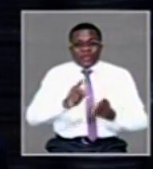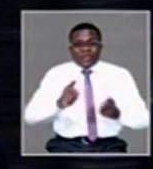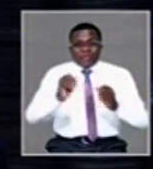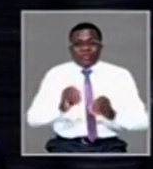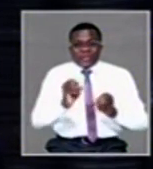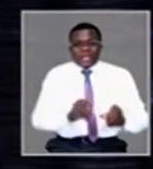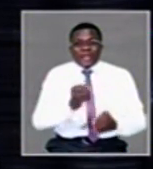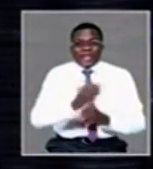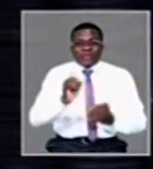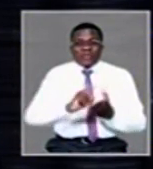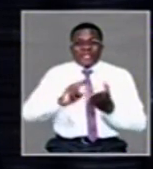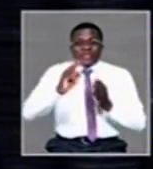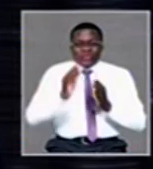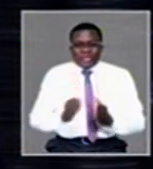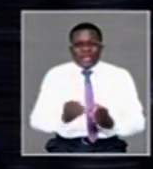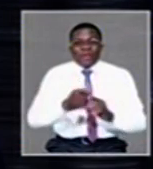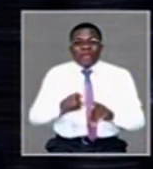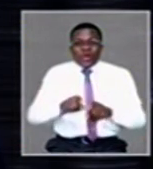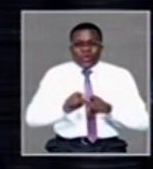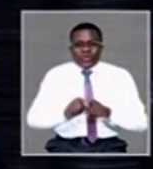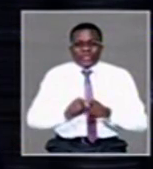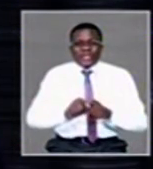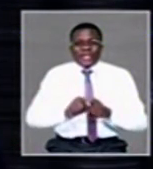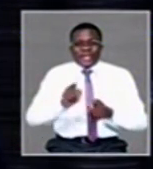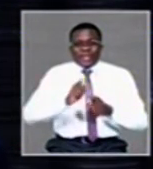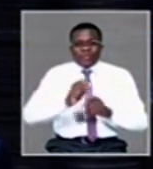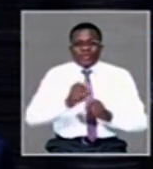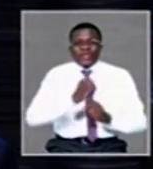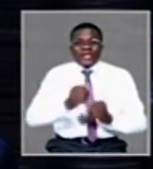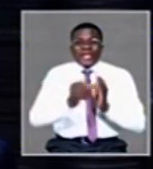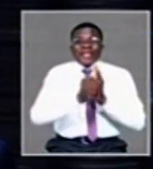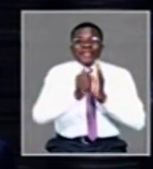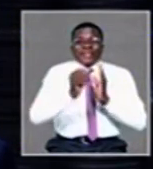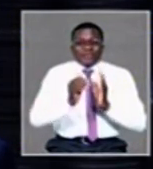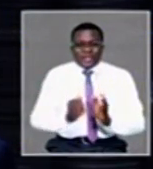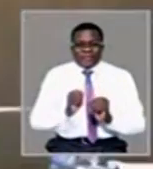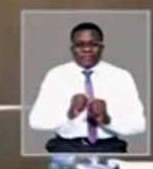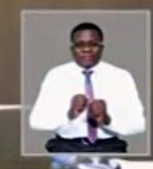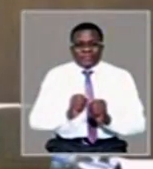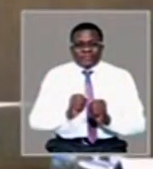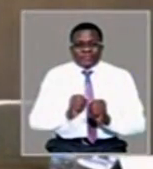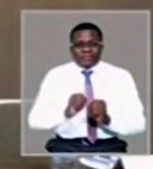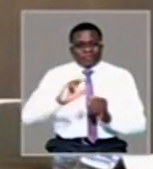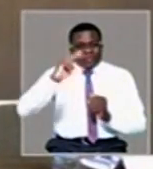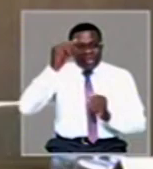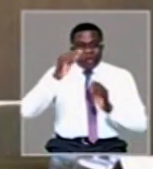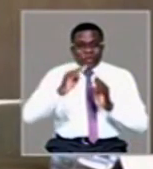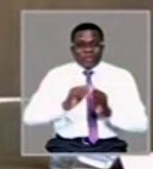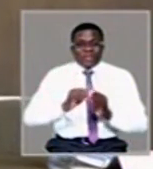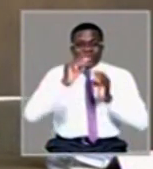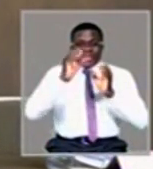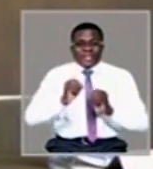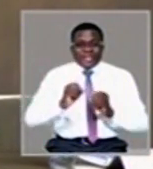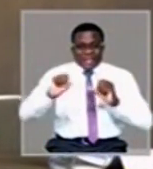qui est mise à la disposition des étudiants, mais aussi les professionnels et pourquoi pas les experts. Le ministère de